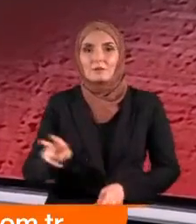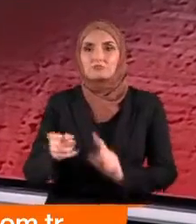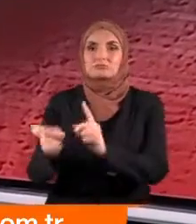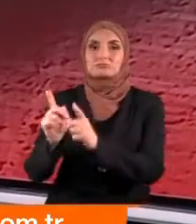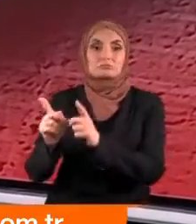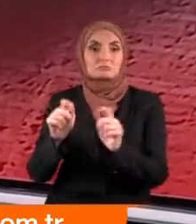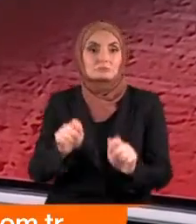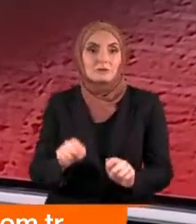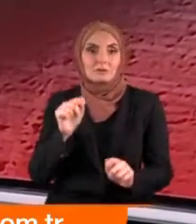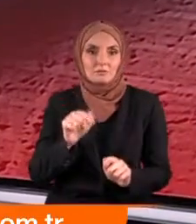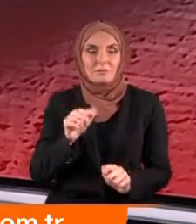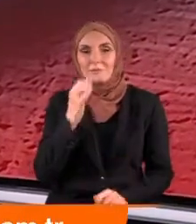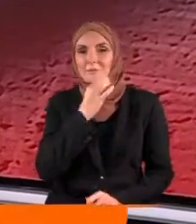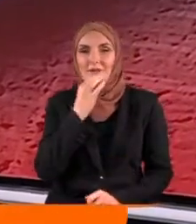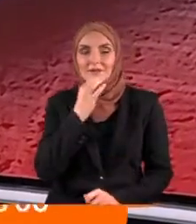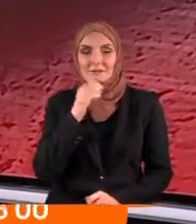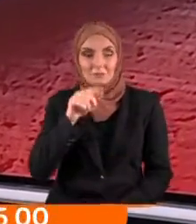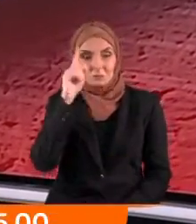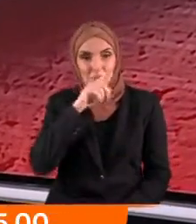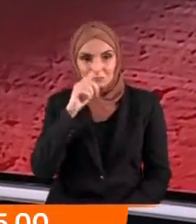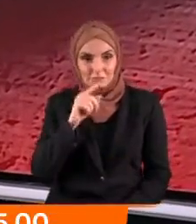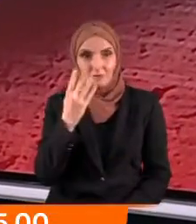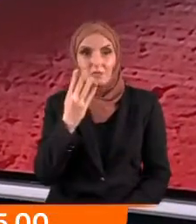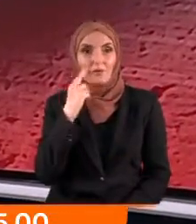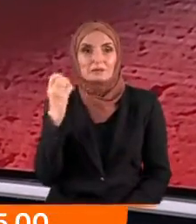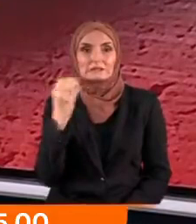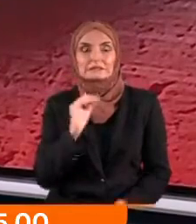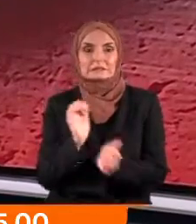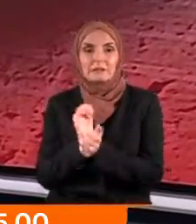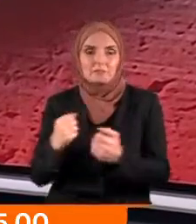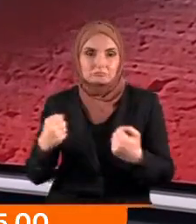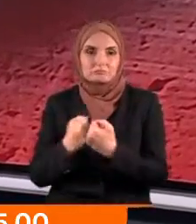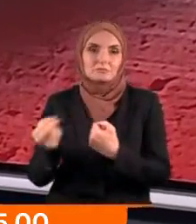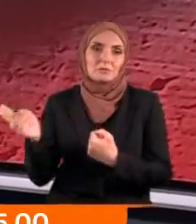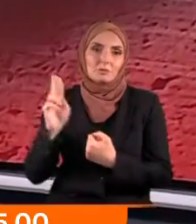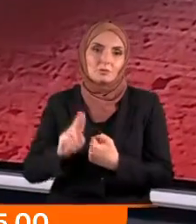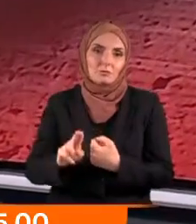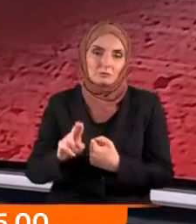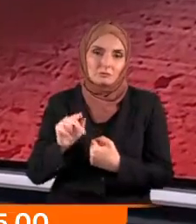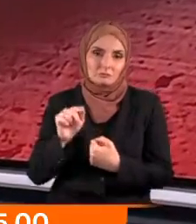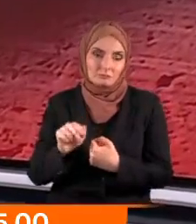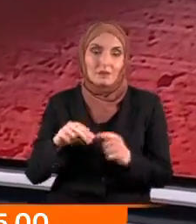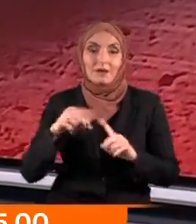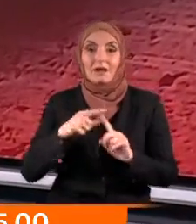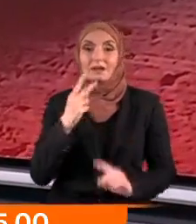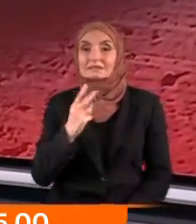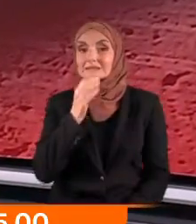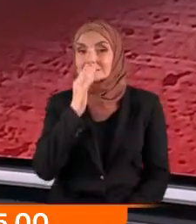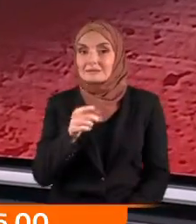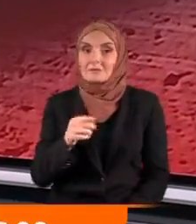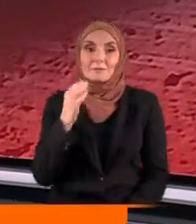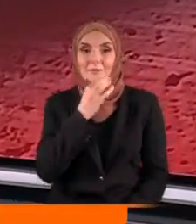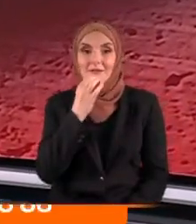4 kişilik bir ailenin sonu oldu. ATV Haber bugün harita kullanırken benzer durumla karşılaşmamak için ne